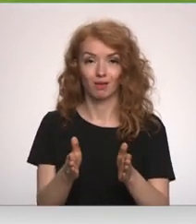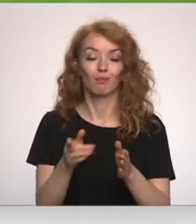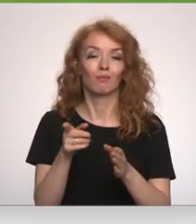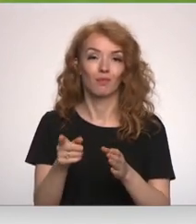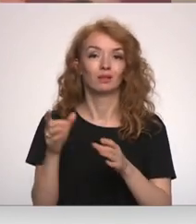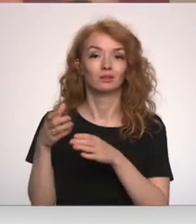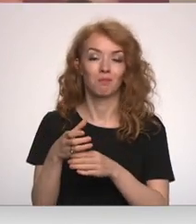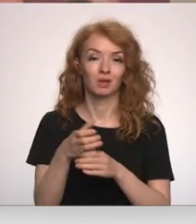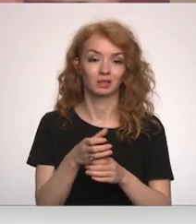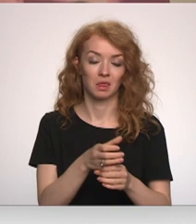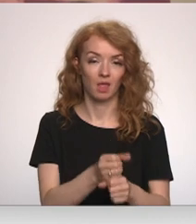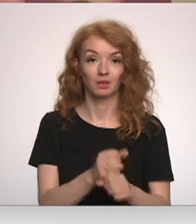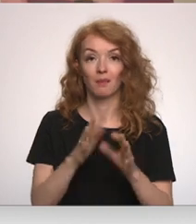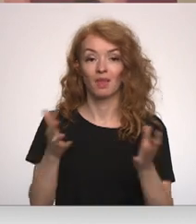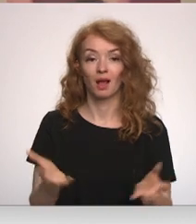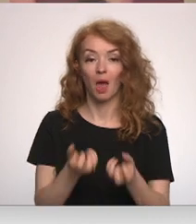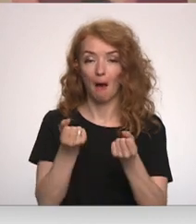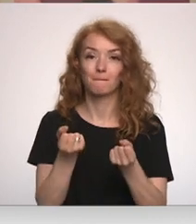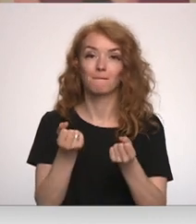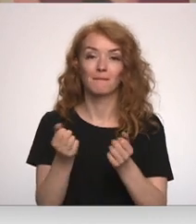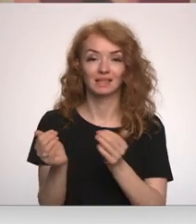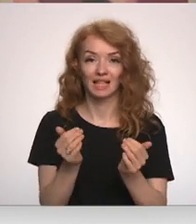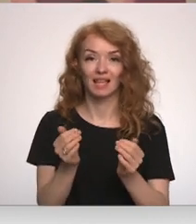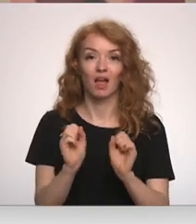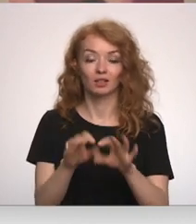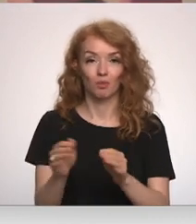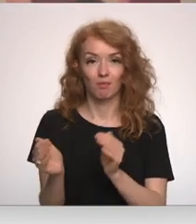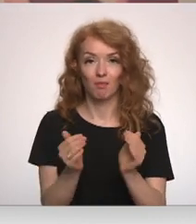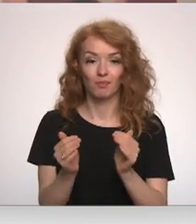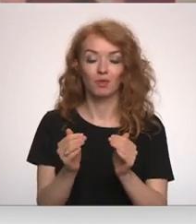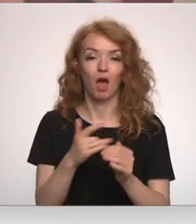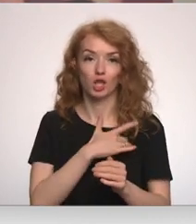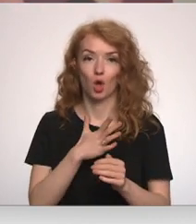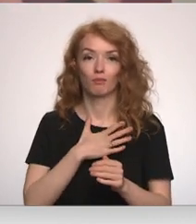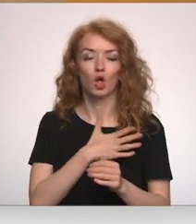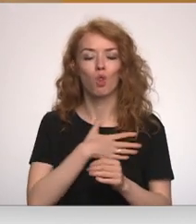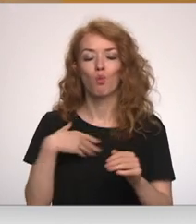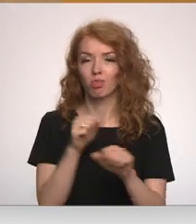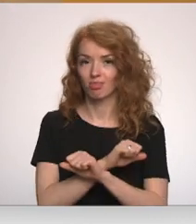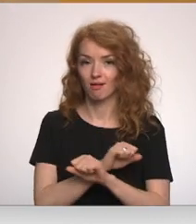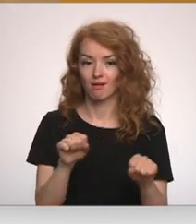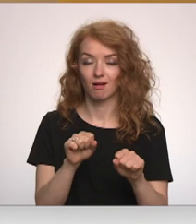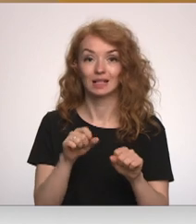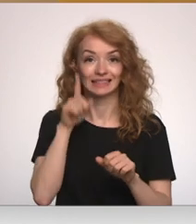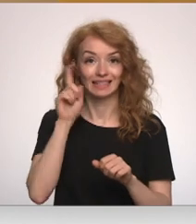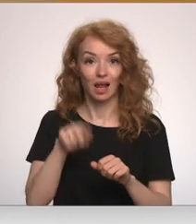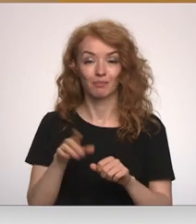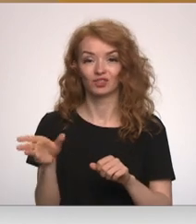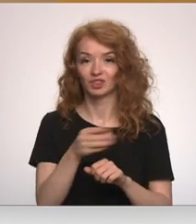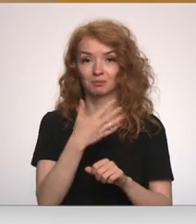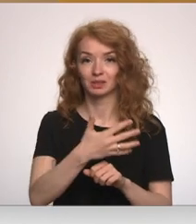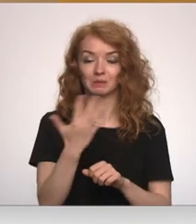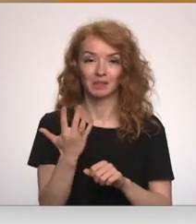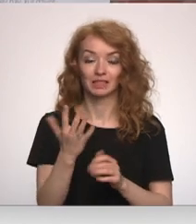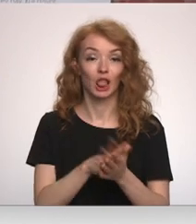pamazām samazinās. Savukārt glābēja Silītēs atstātos zīdaiņus mēdz adoptēt ļoti ātri. Kā arī ir zināms, ka visi